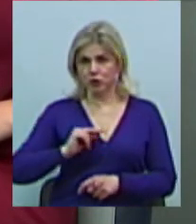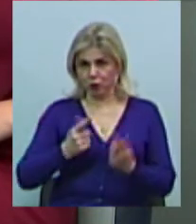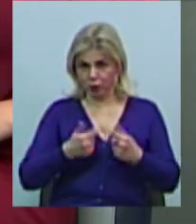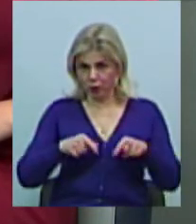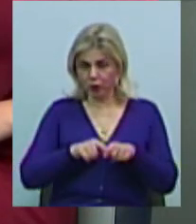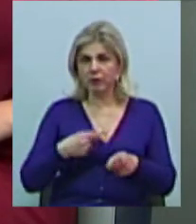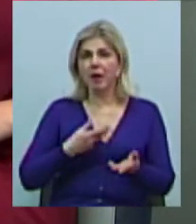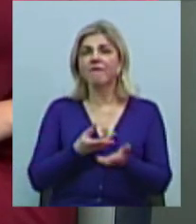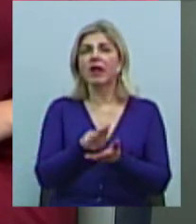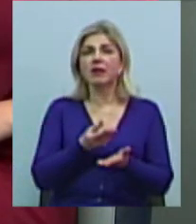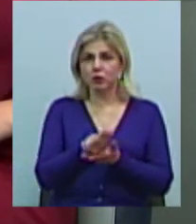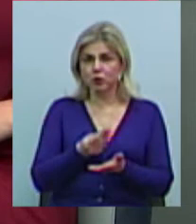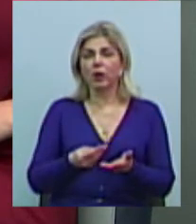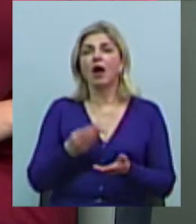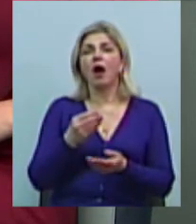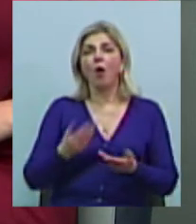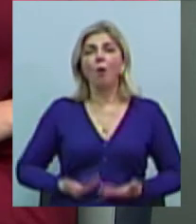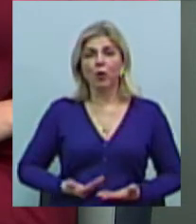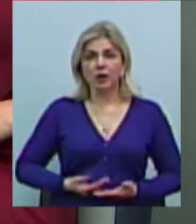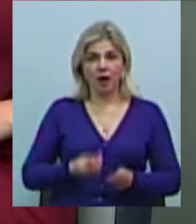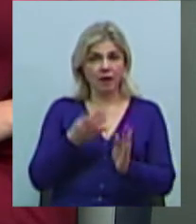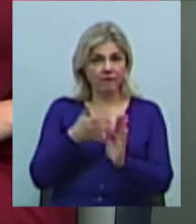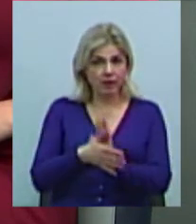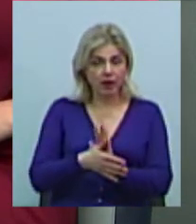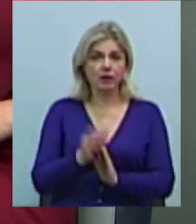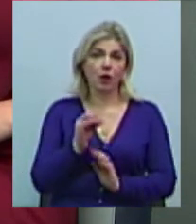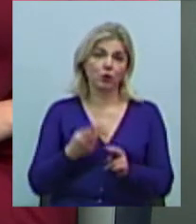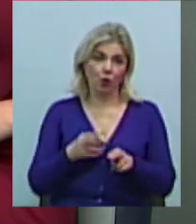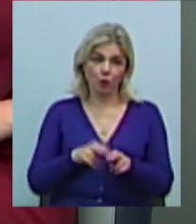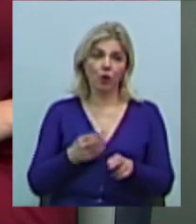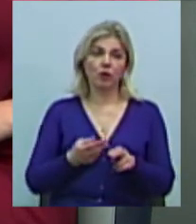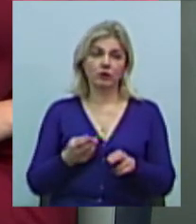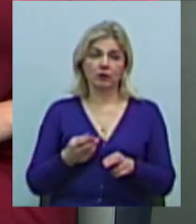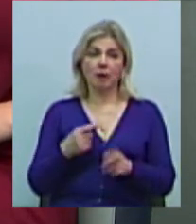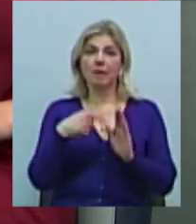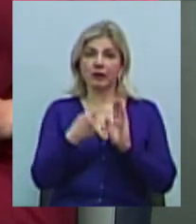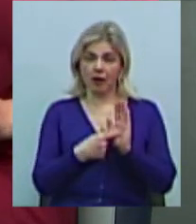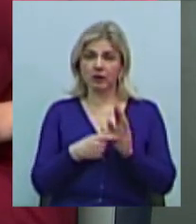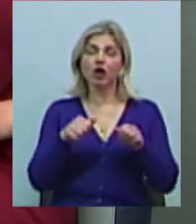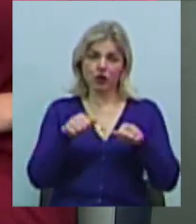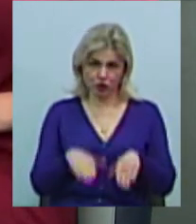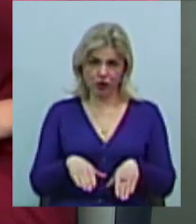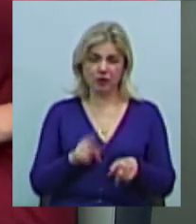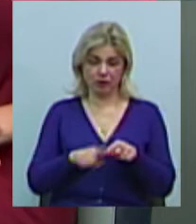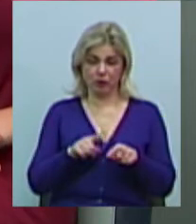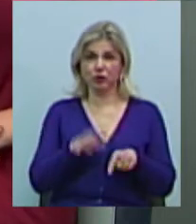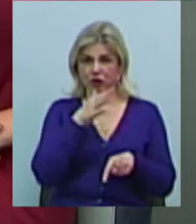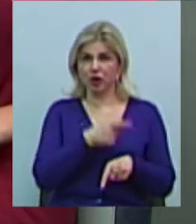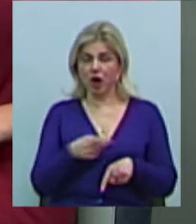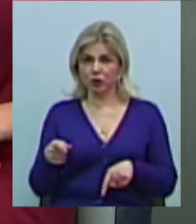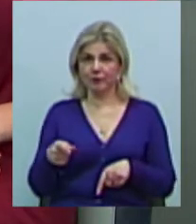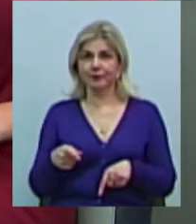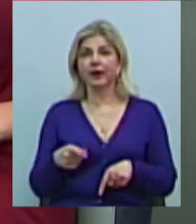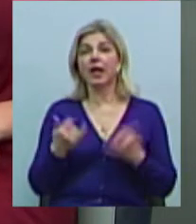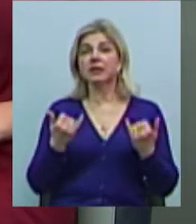них комунальні витрати. Тому я думаю, що це питання вирішиться найближчим часом, але воно